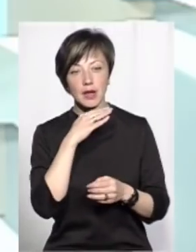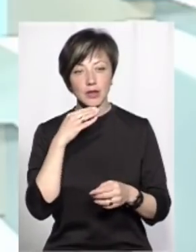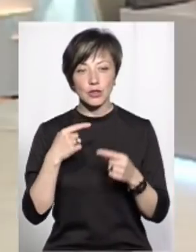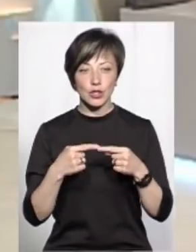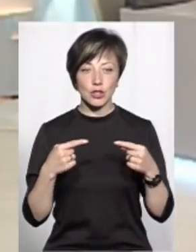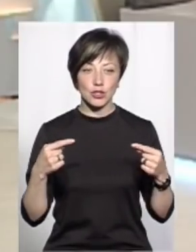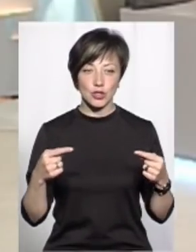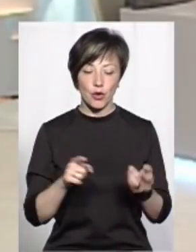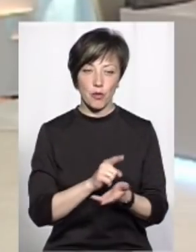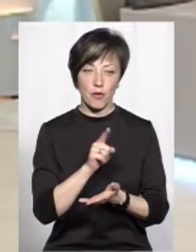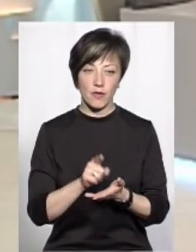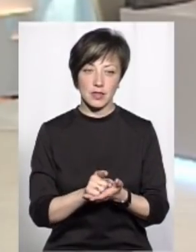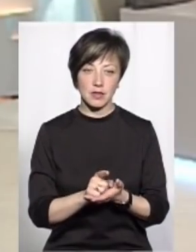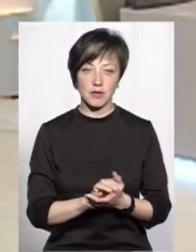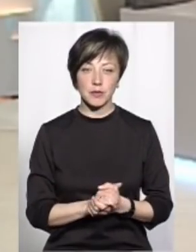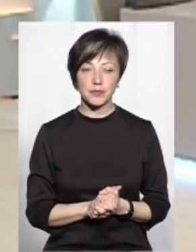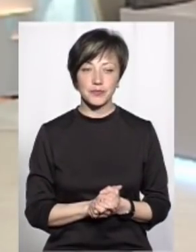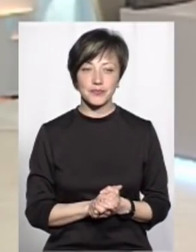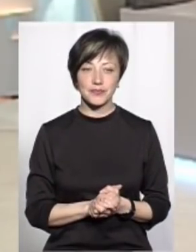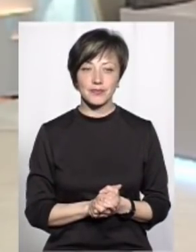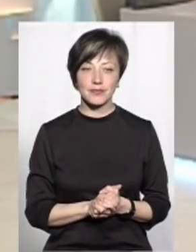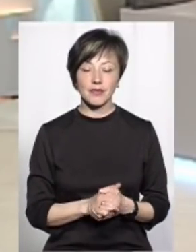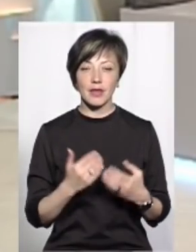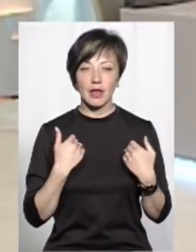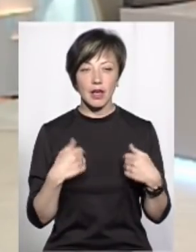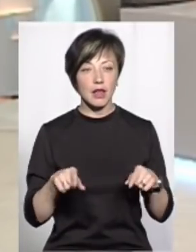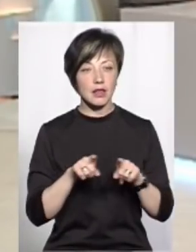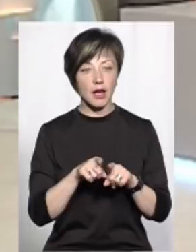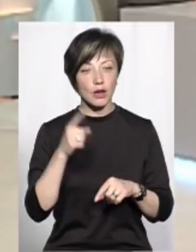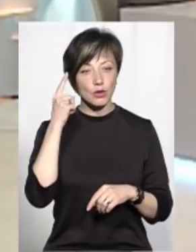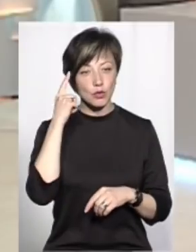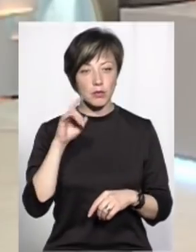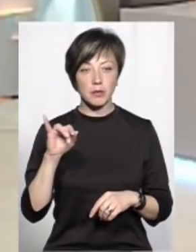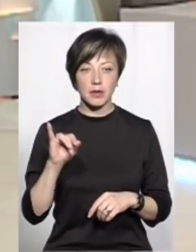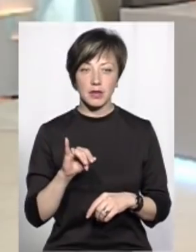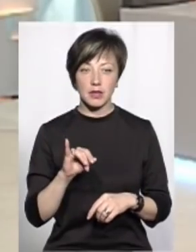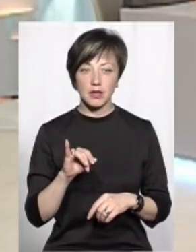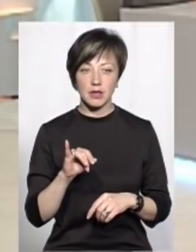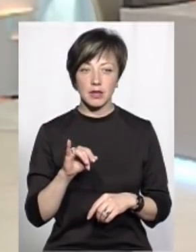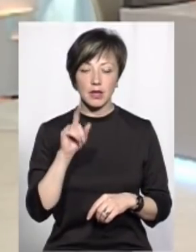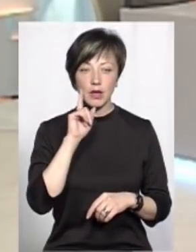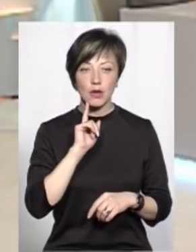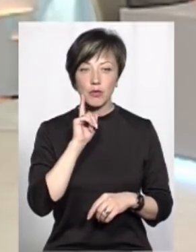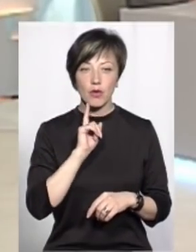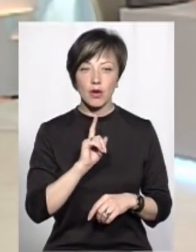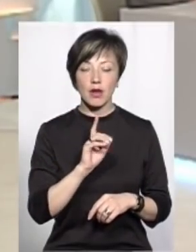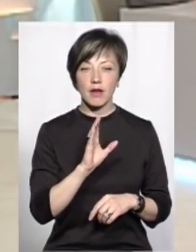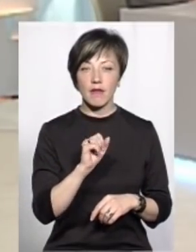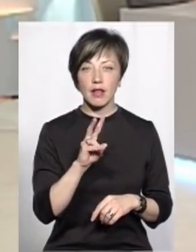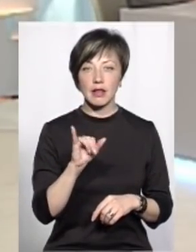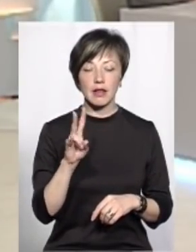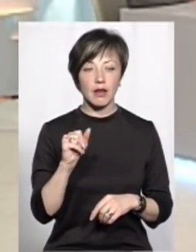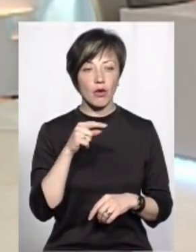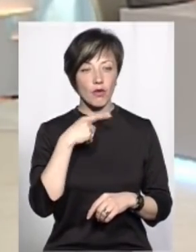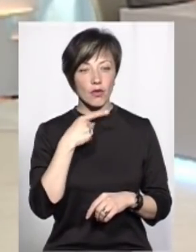обов'язків. Пані Юля, що ви знаєте? Я так думала, поки Валентина говорила. Мені